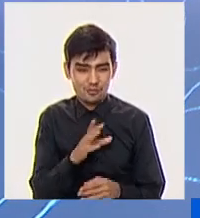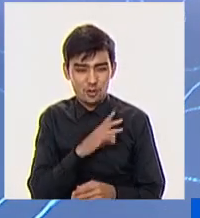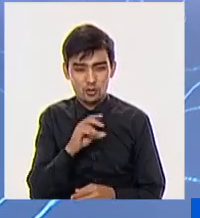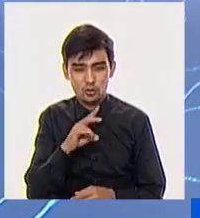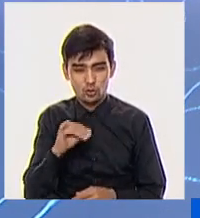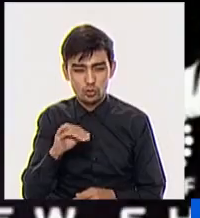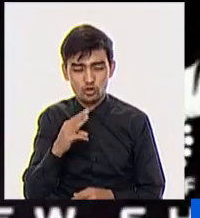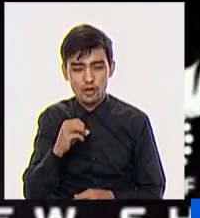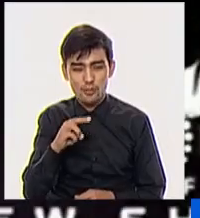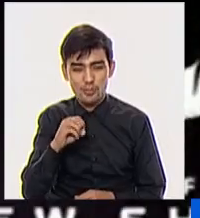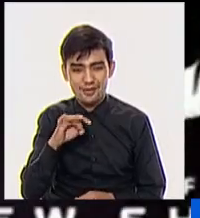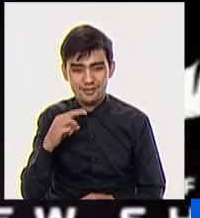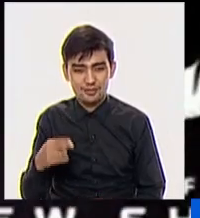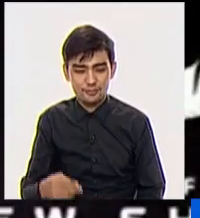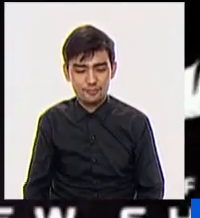Shepard.